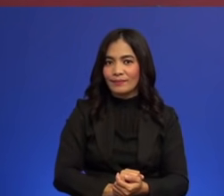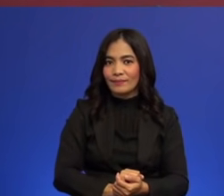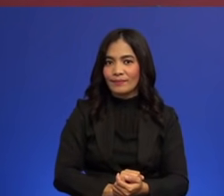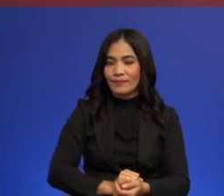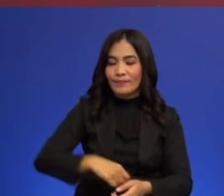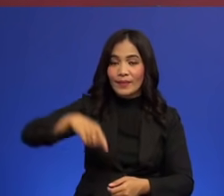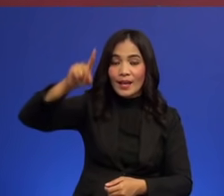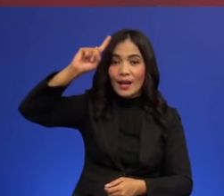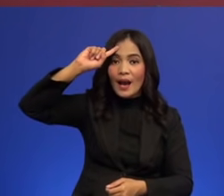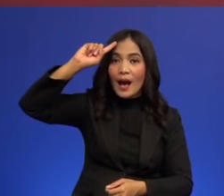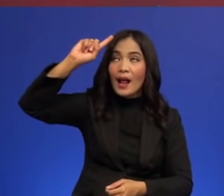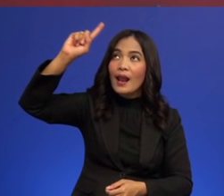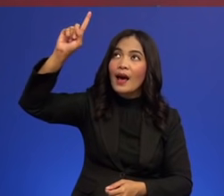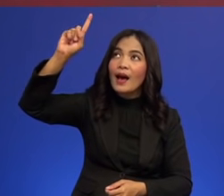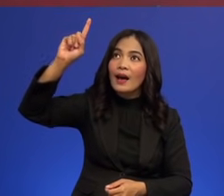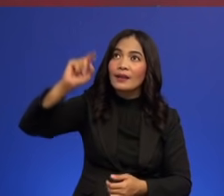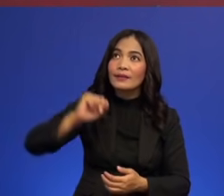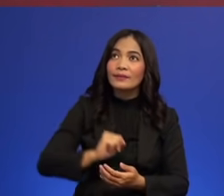Allah